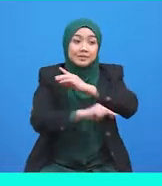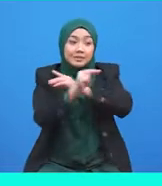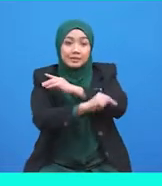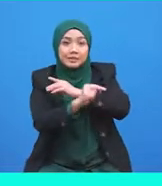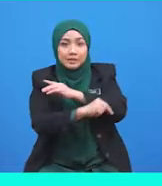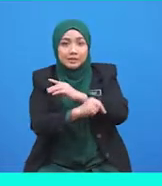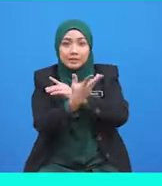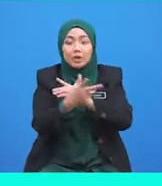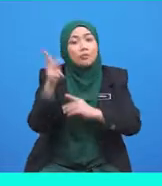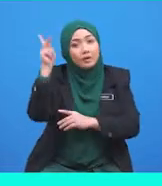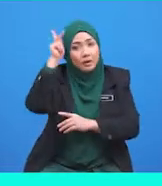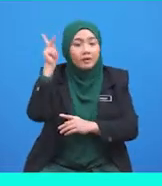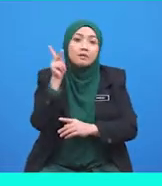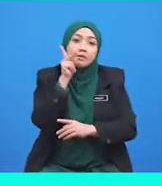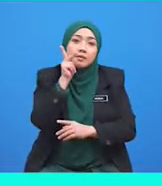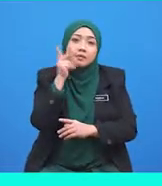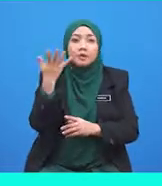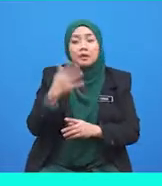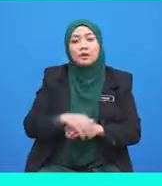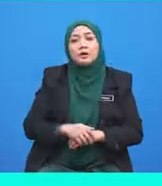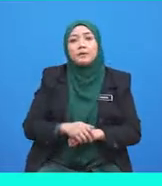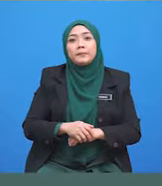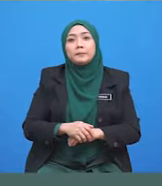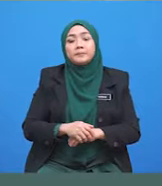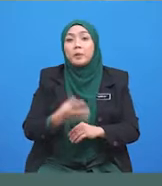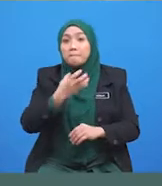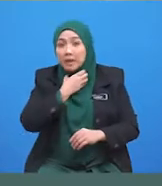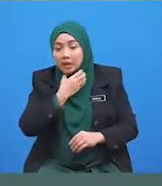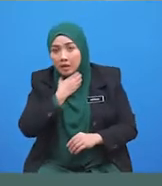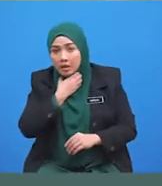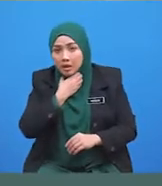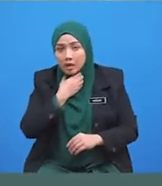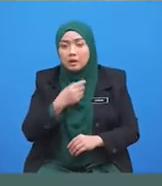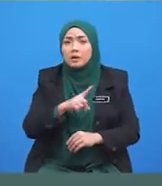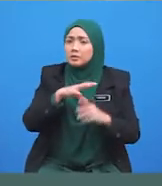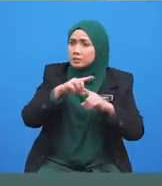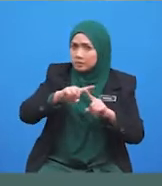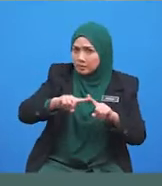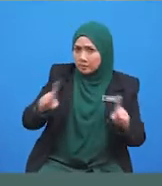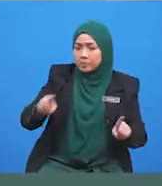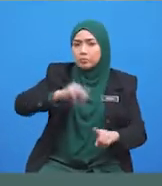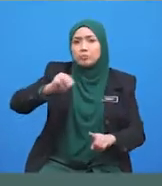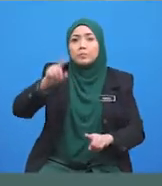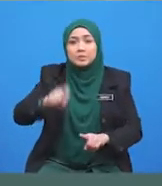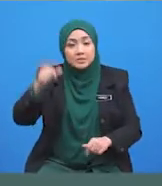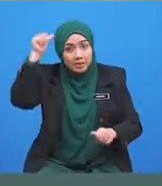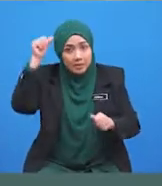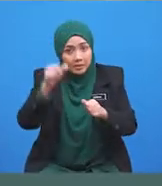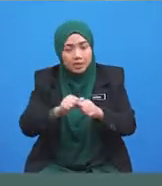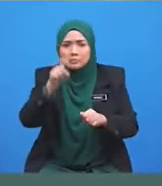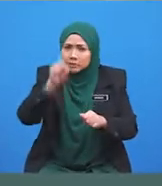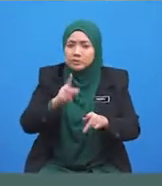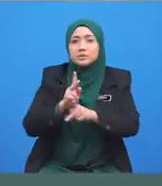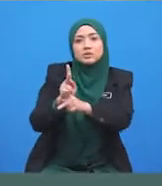sendiri tapak sejarah penemuan Ideofact. Tetapi, murid-murid perlu ingat, kita harus menjaga